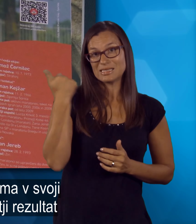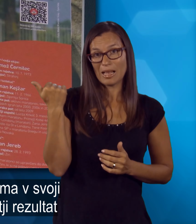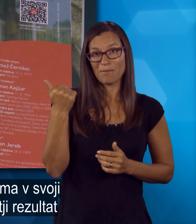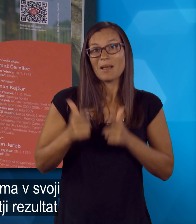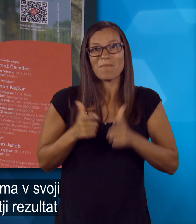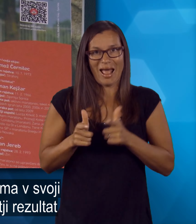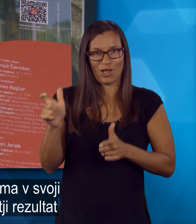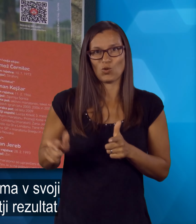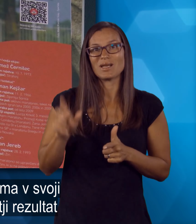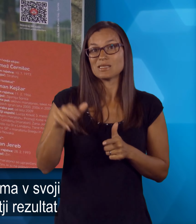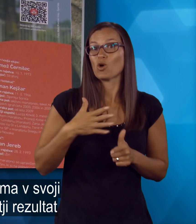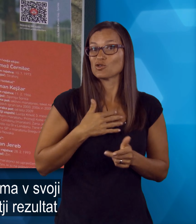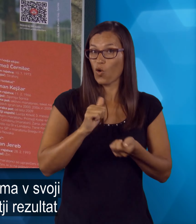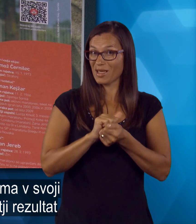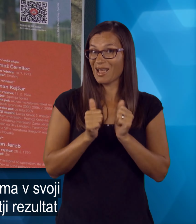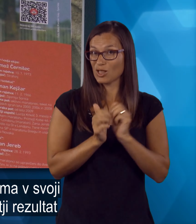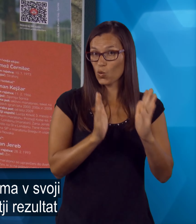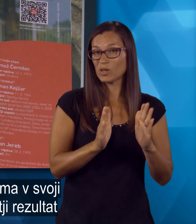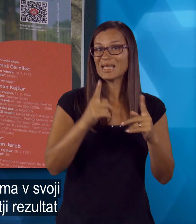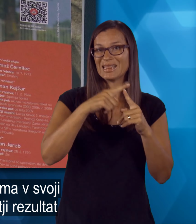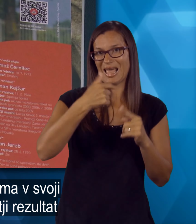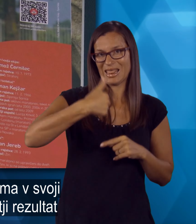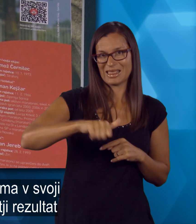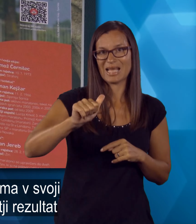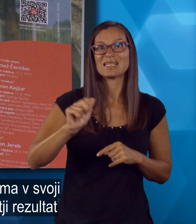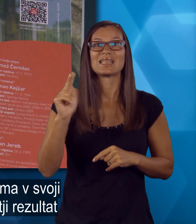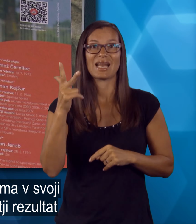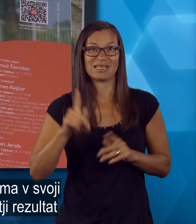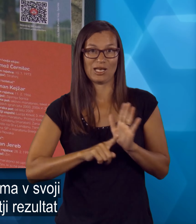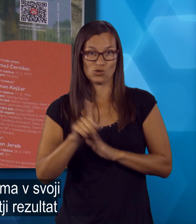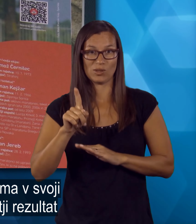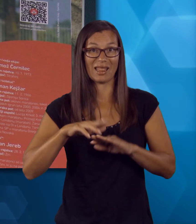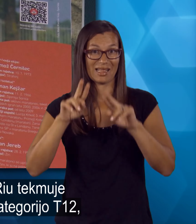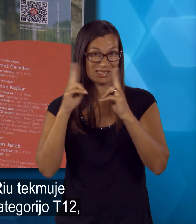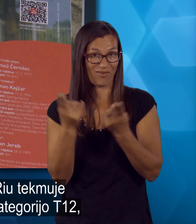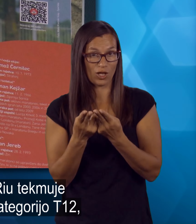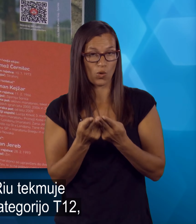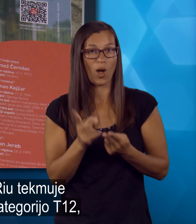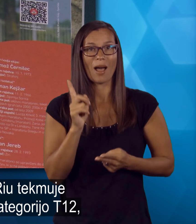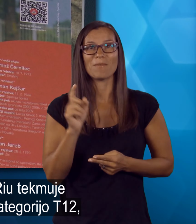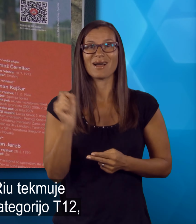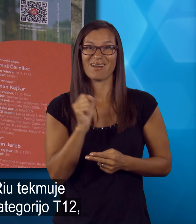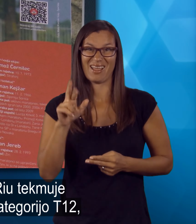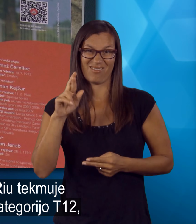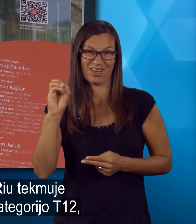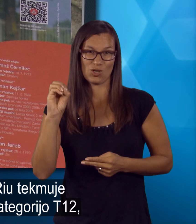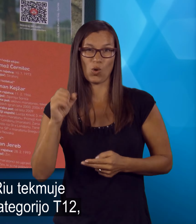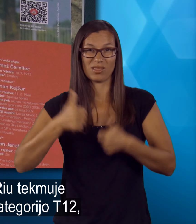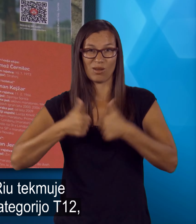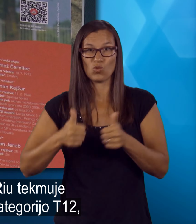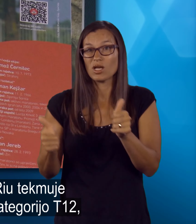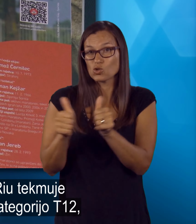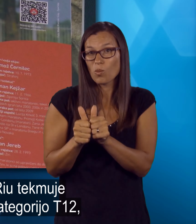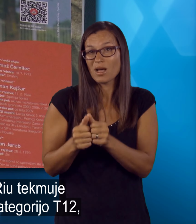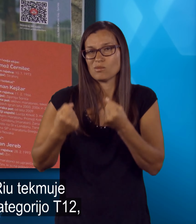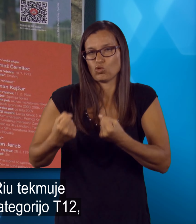Slepi maratonec ima v svoji kategoriji T11 tretji rezultat na svetu, a ker v Riju tekmuje